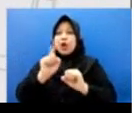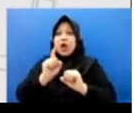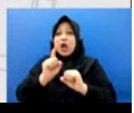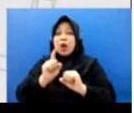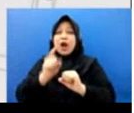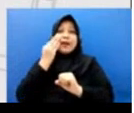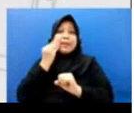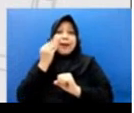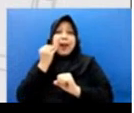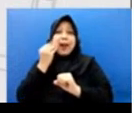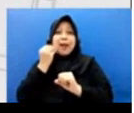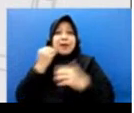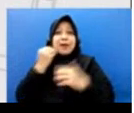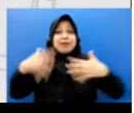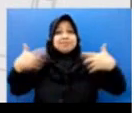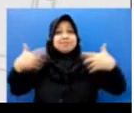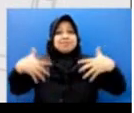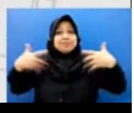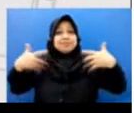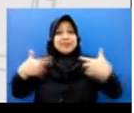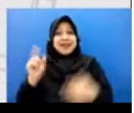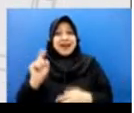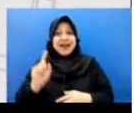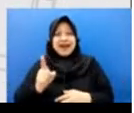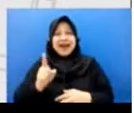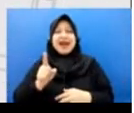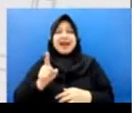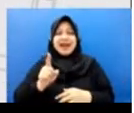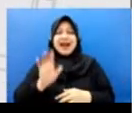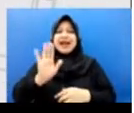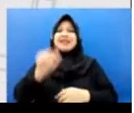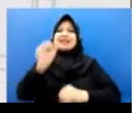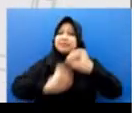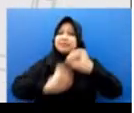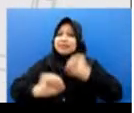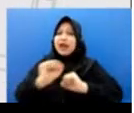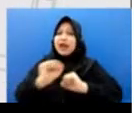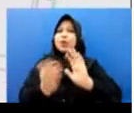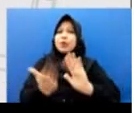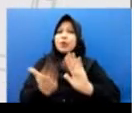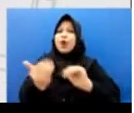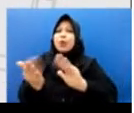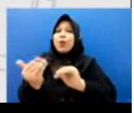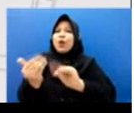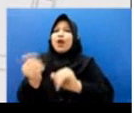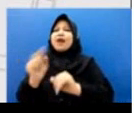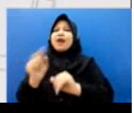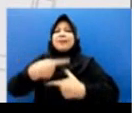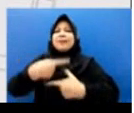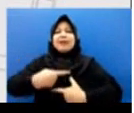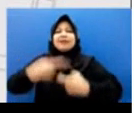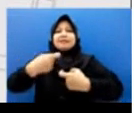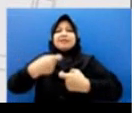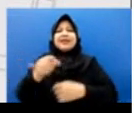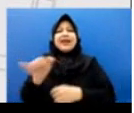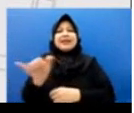maka tingkah laku tersebut akan berulang. Kalau nanti ada stimulus yang serupa, tingkah lakunya akan terjadi lagi. Tapi